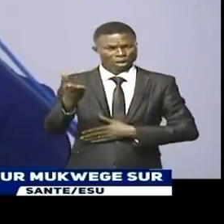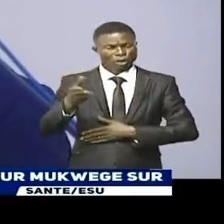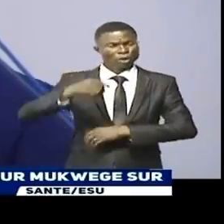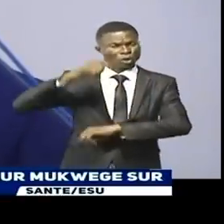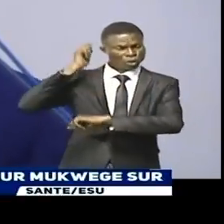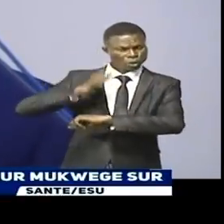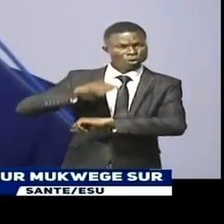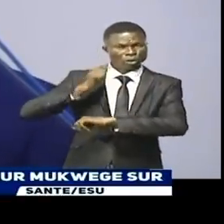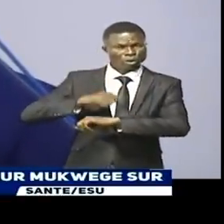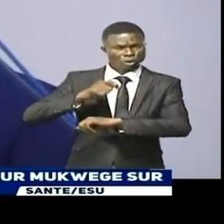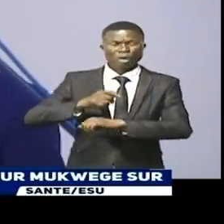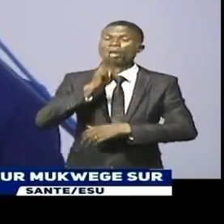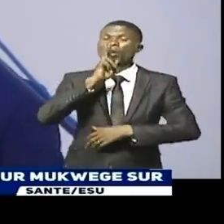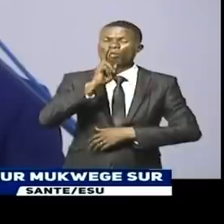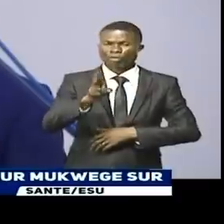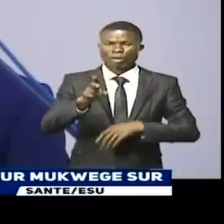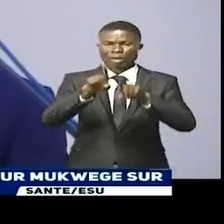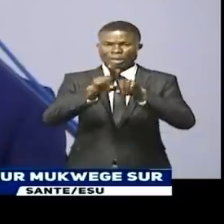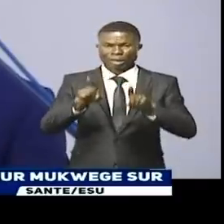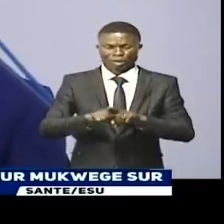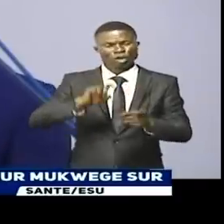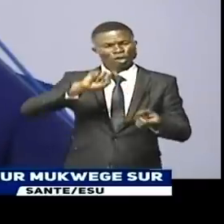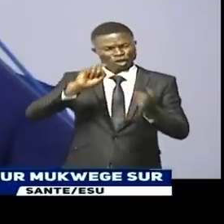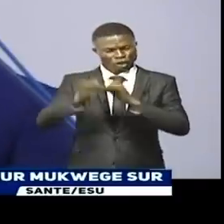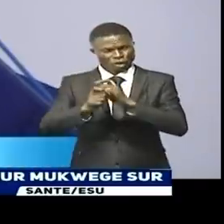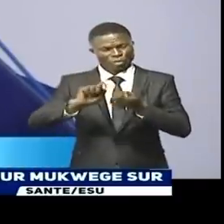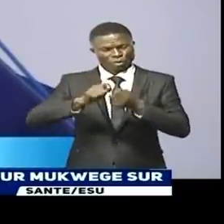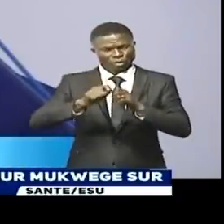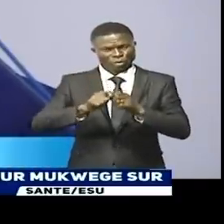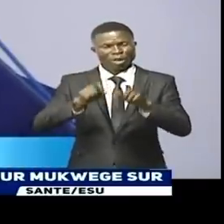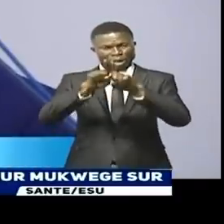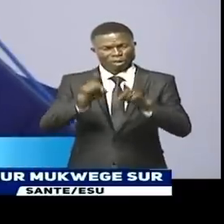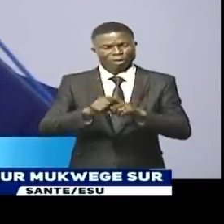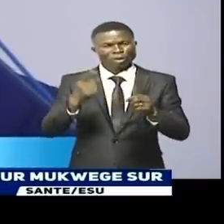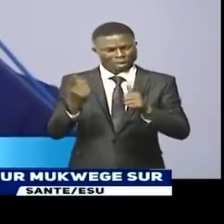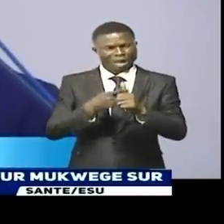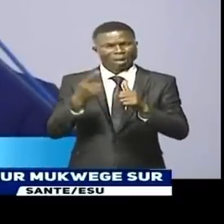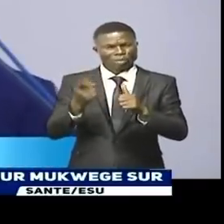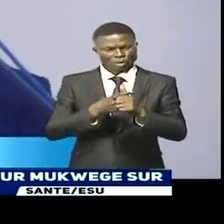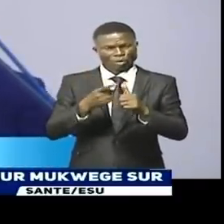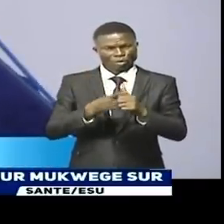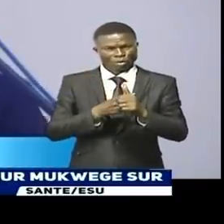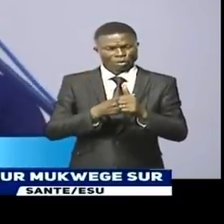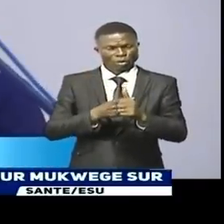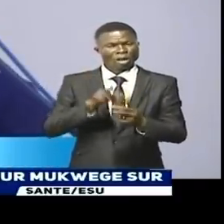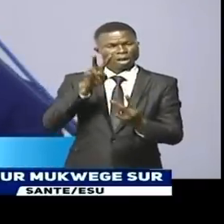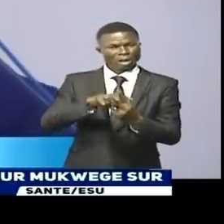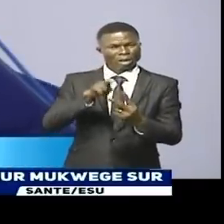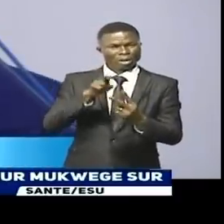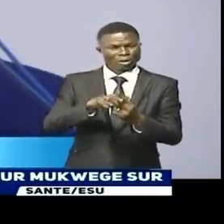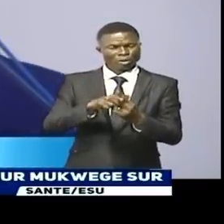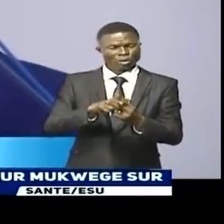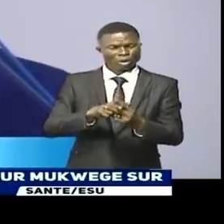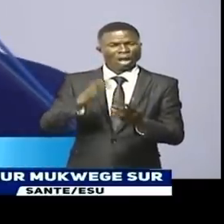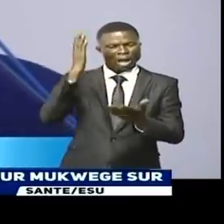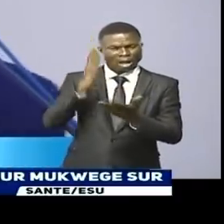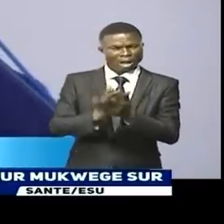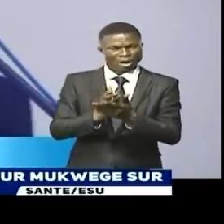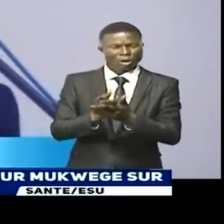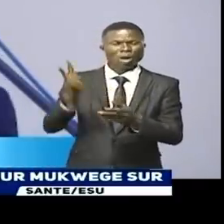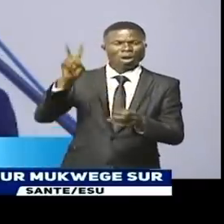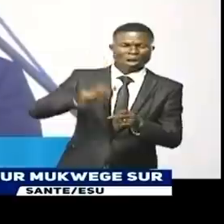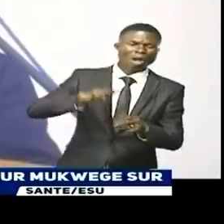à la vérité à des réparations et surtout surtout à des garanties de non répétition des